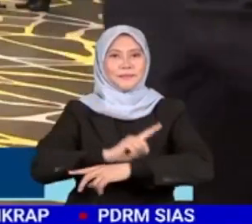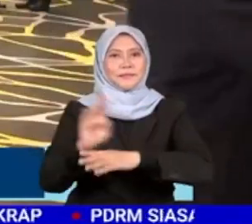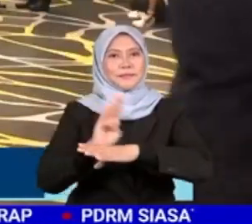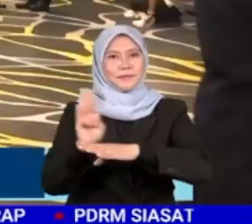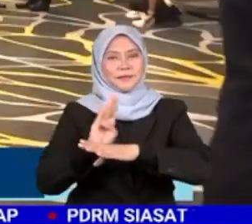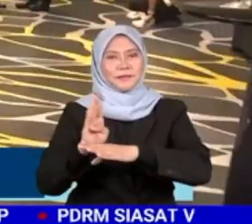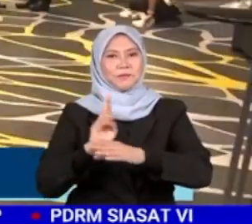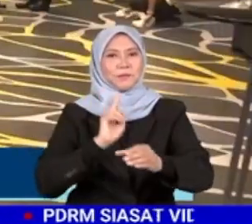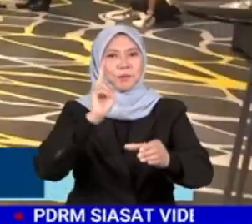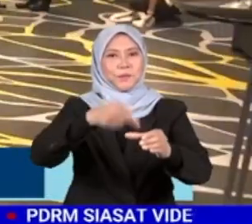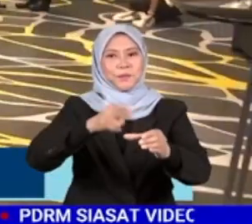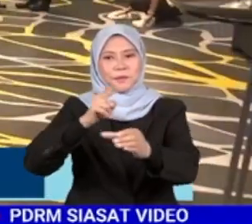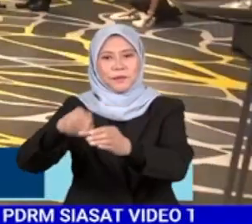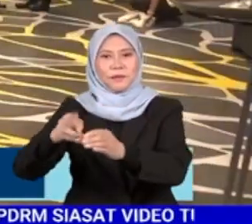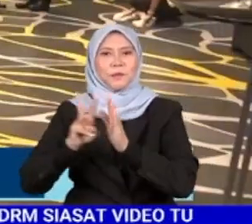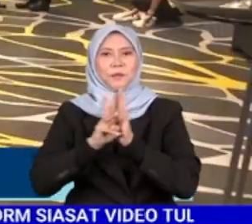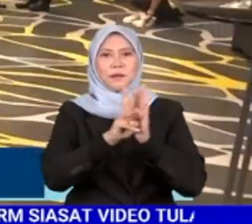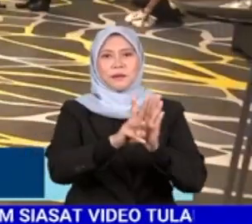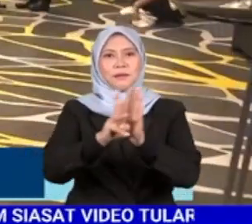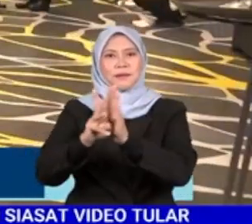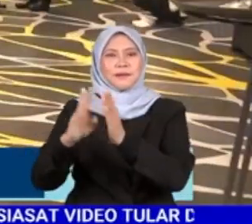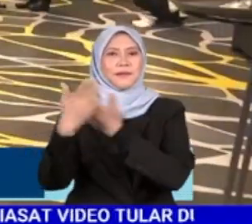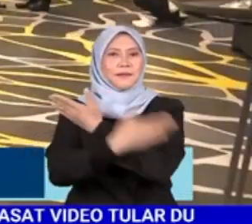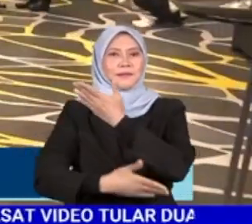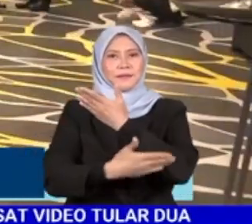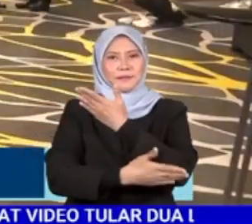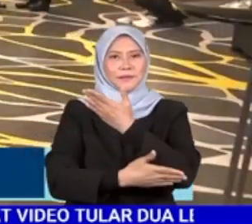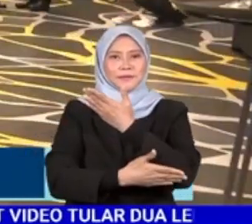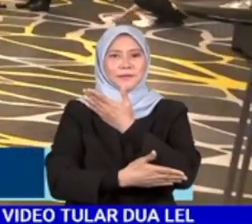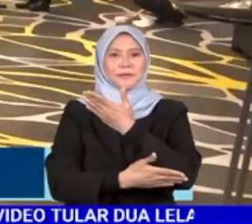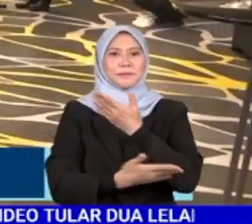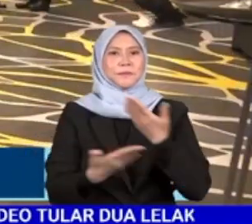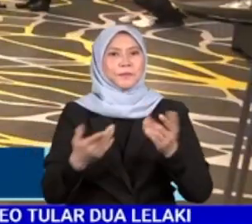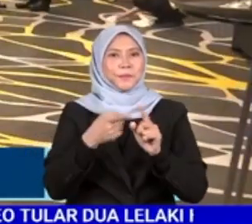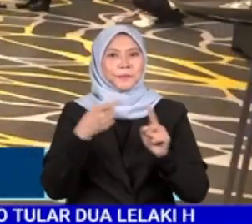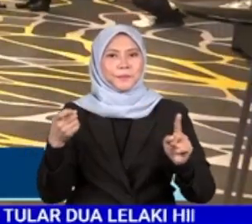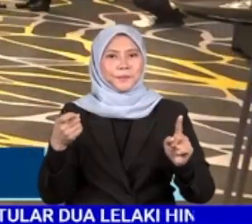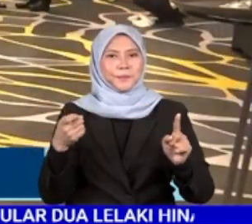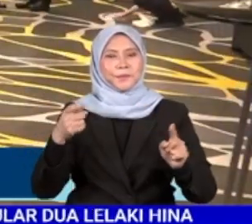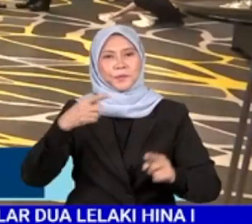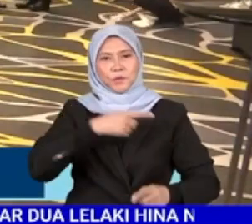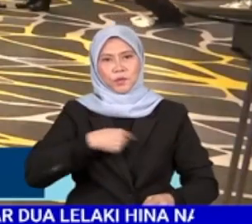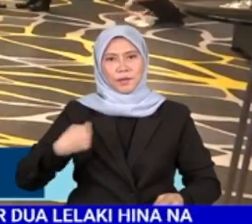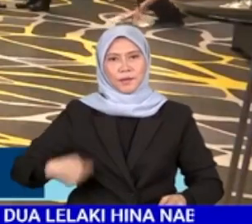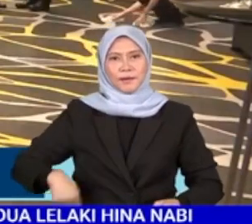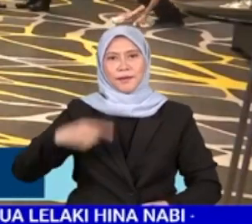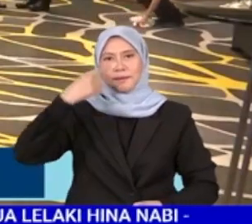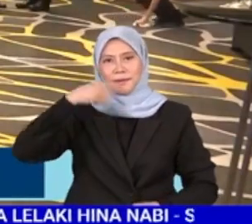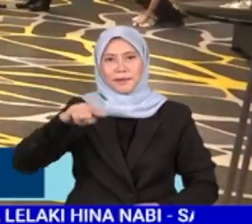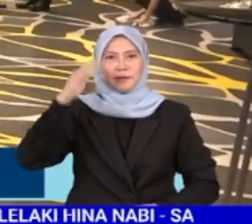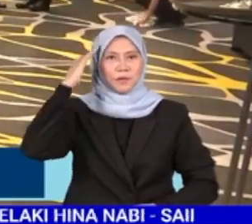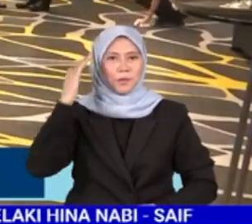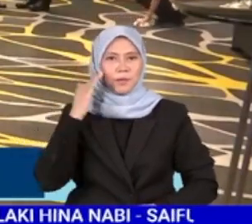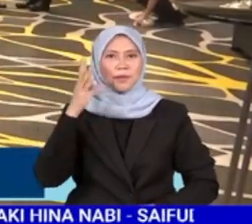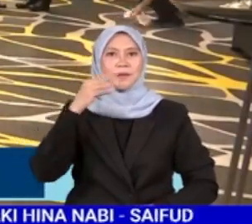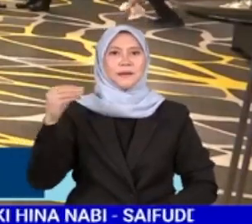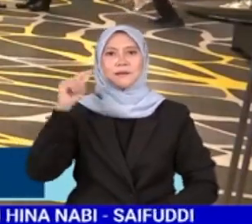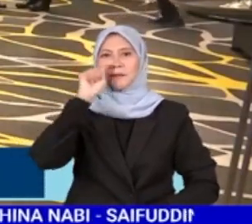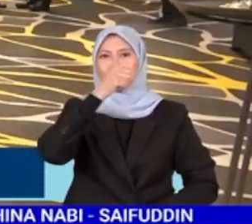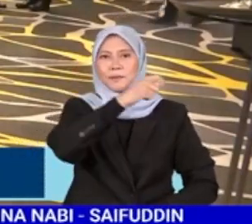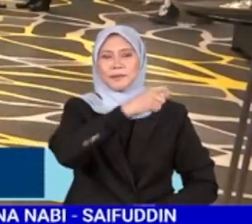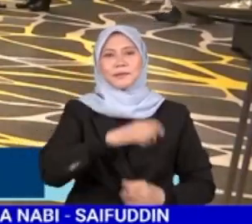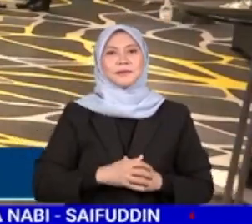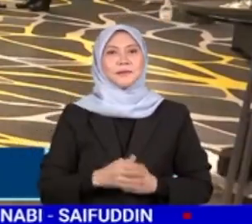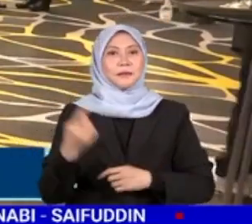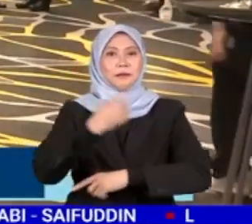turut disertai oleh delegasi daripada beberapa buah negara, antaranya daripada China, Thailand, Korea dan juga Taiwan.